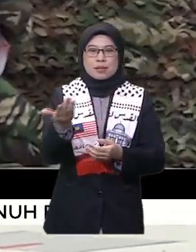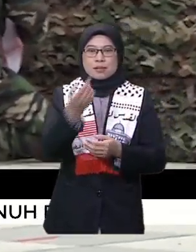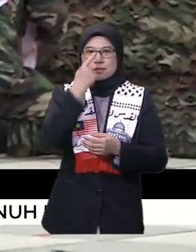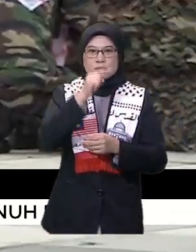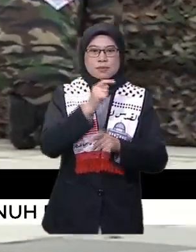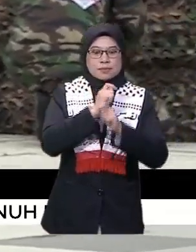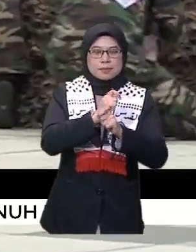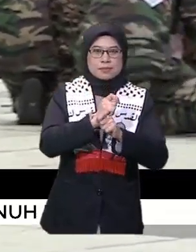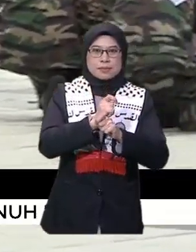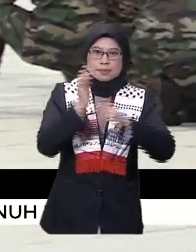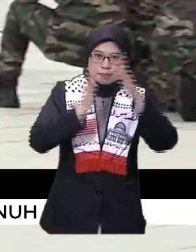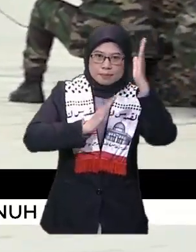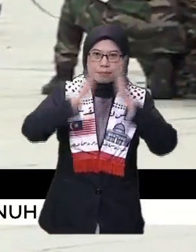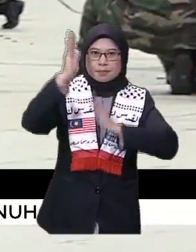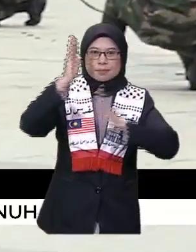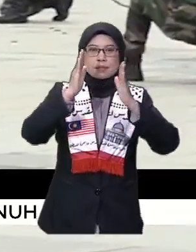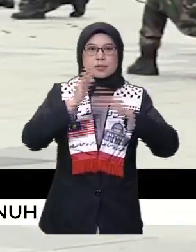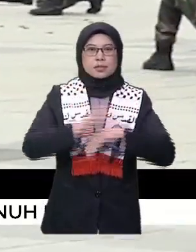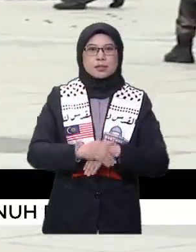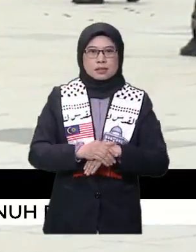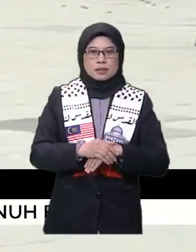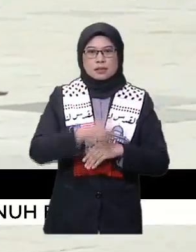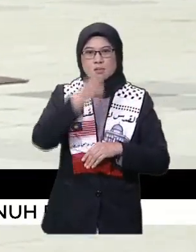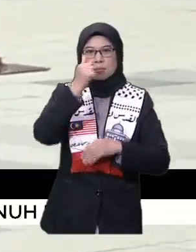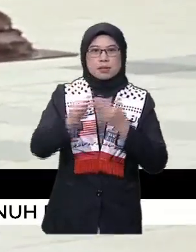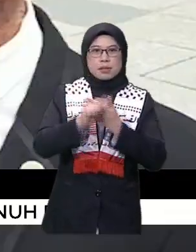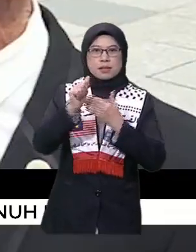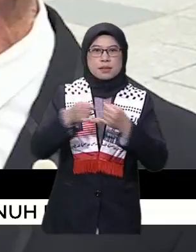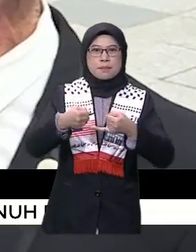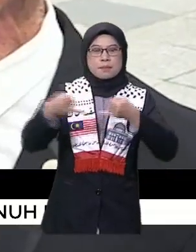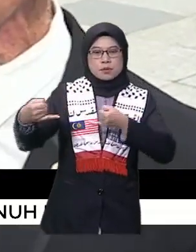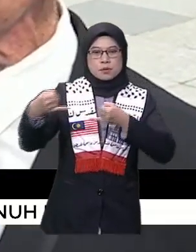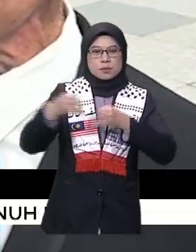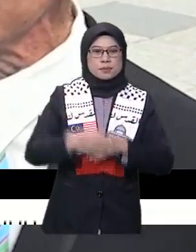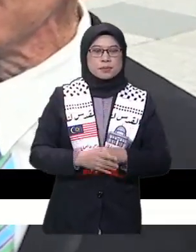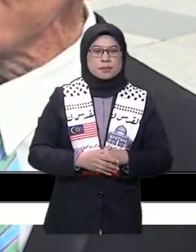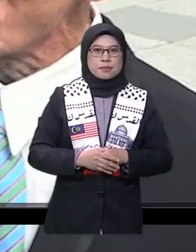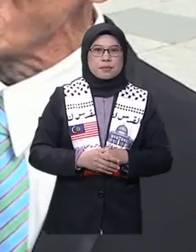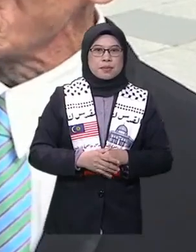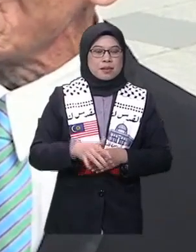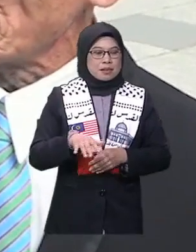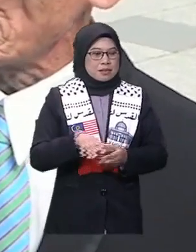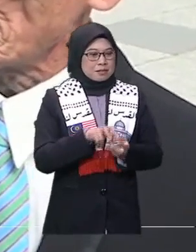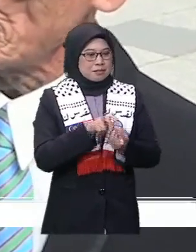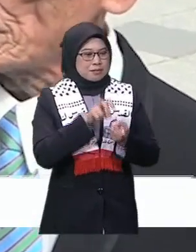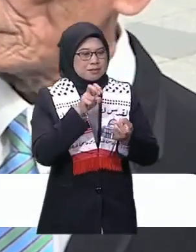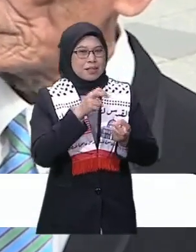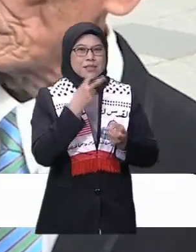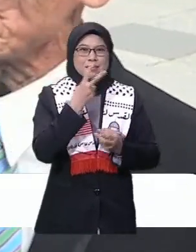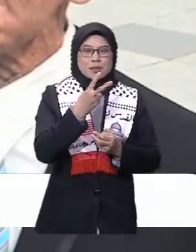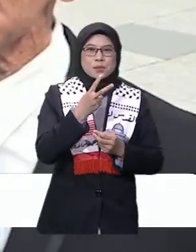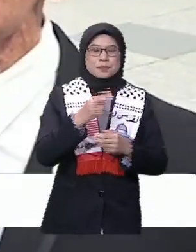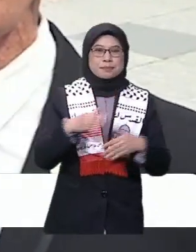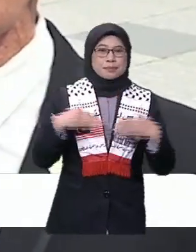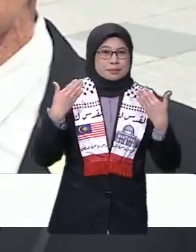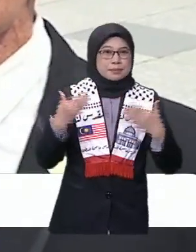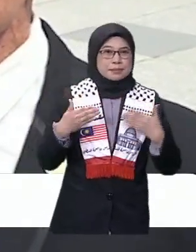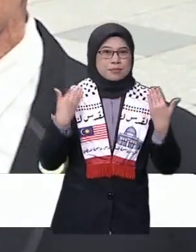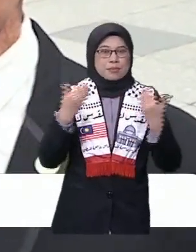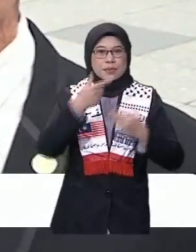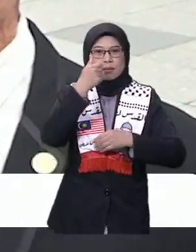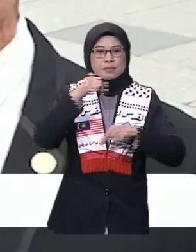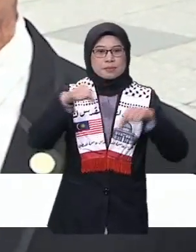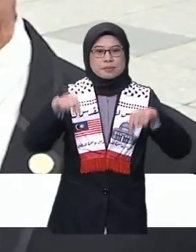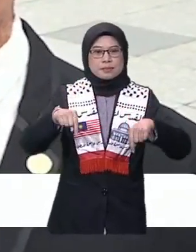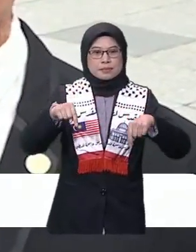pertahankan tanah air daripada terus diancam musuh. Memang rasa teruja lah. Teruja satu sebab ini